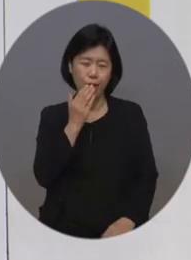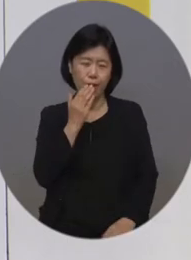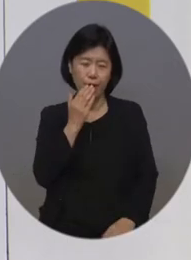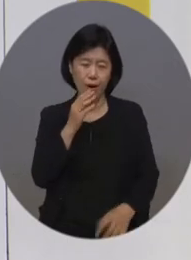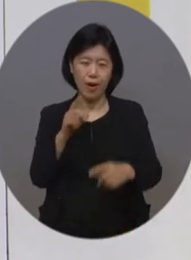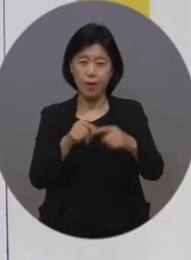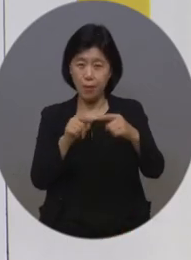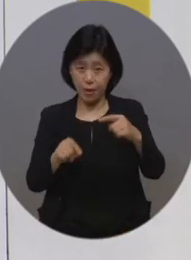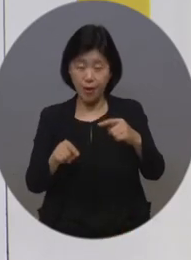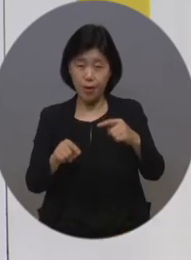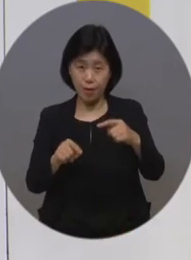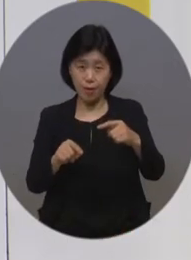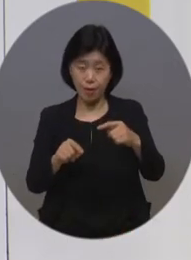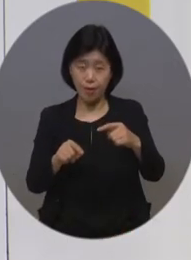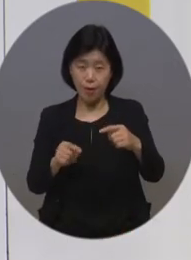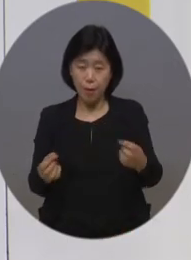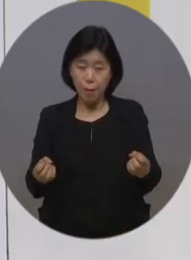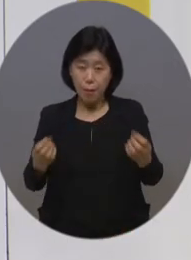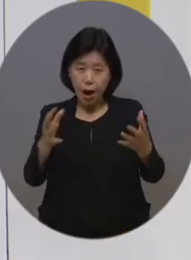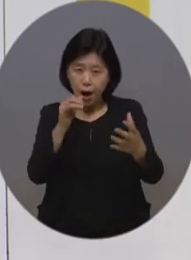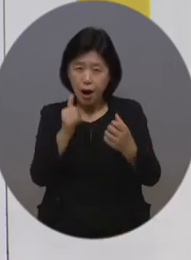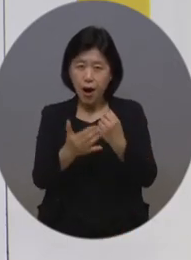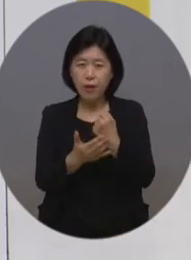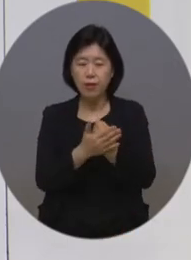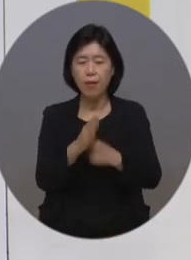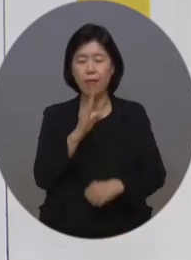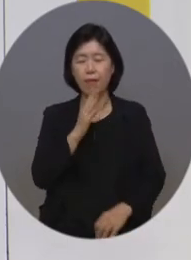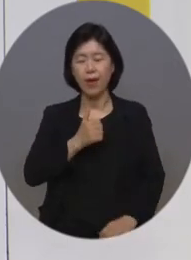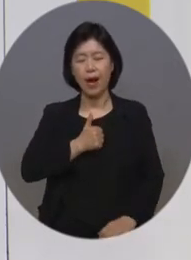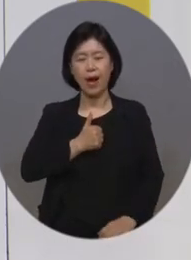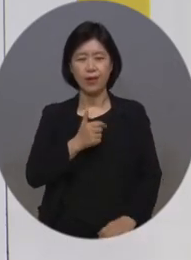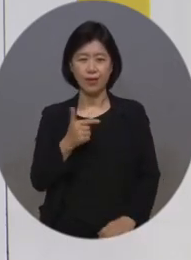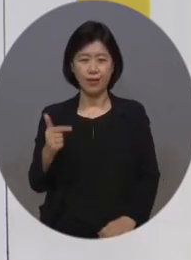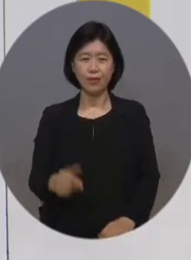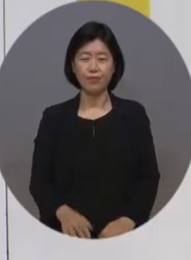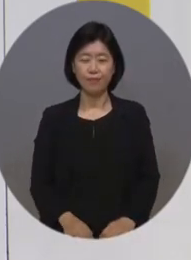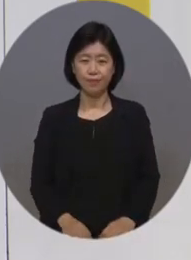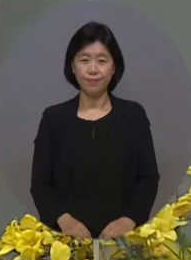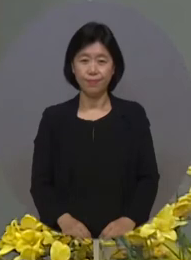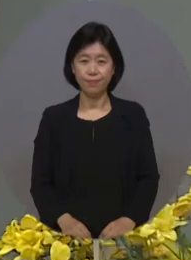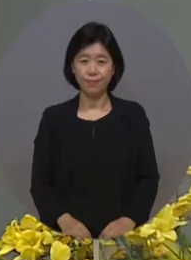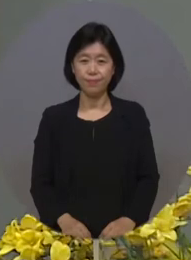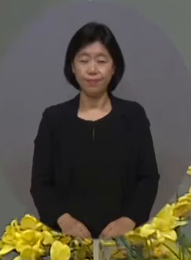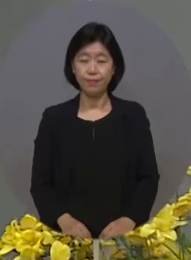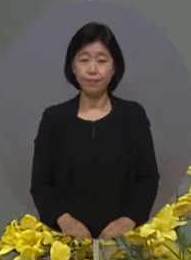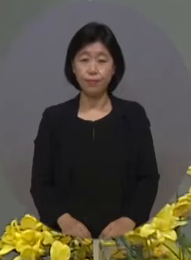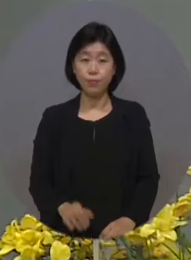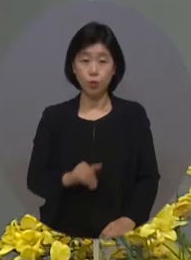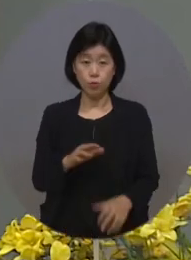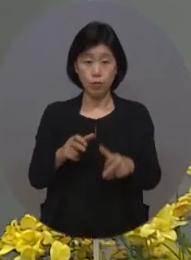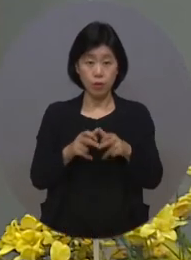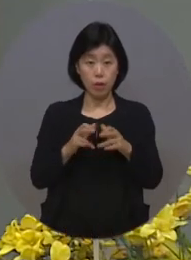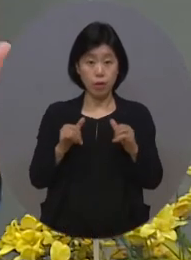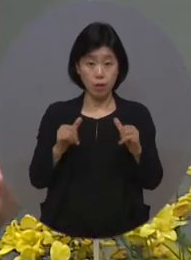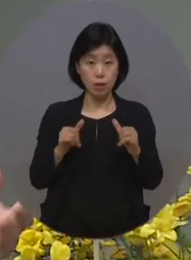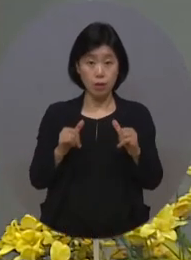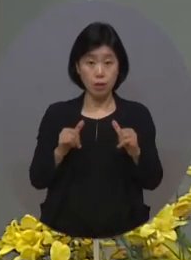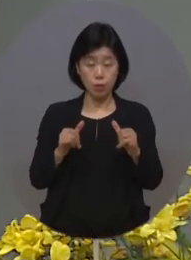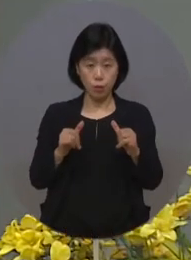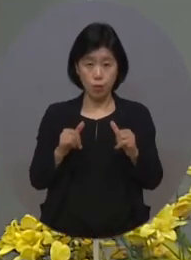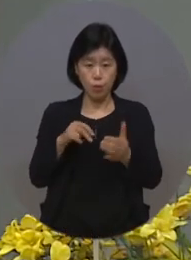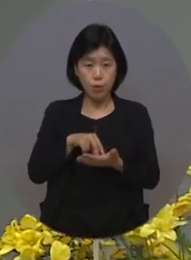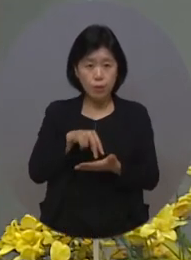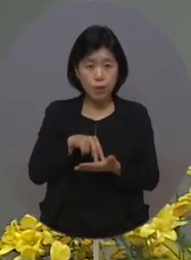자구 심히 크게 써요 그럼요 평생의 자랑이 줘 이제 장애의 계에서도 세계 장애인 애를 제주도 한다고 가지고 기대를